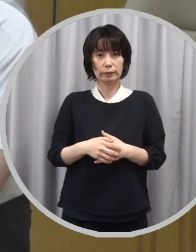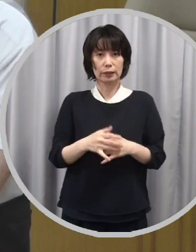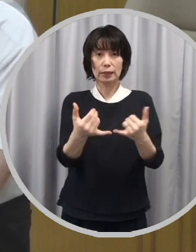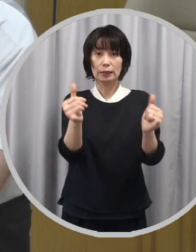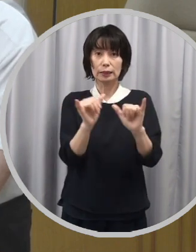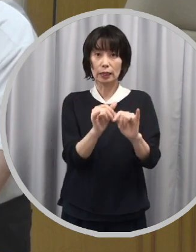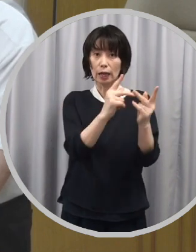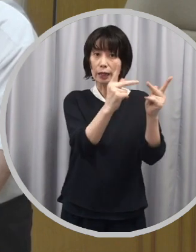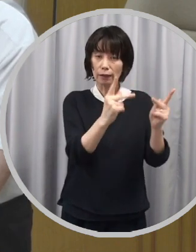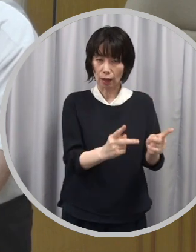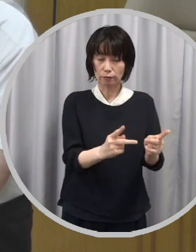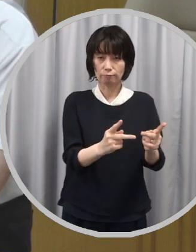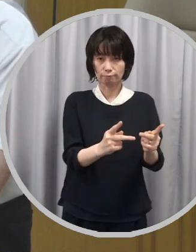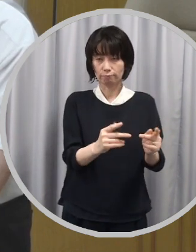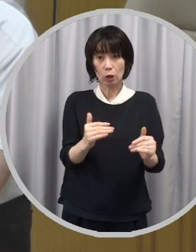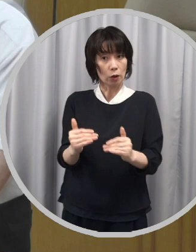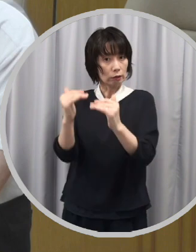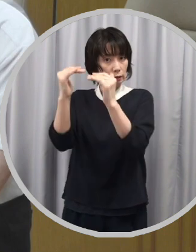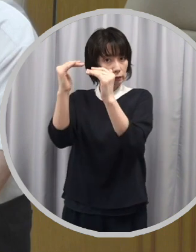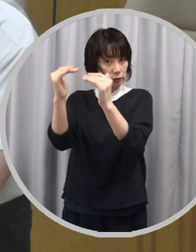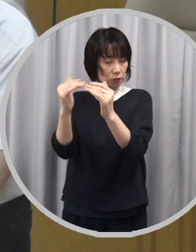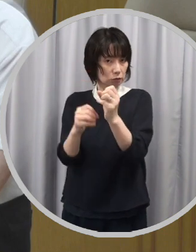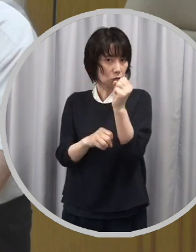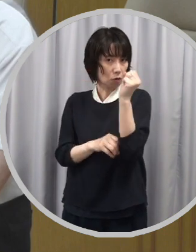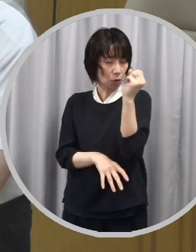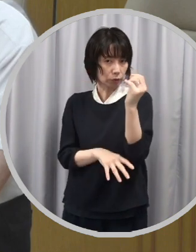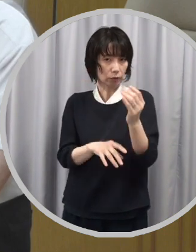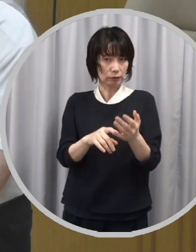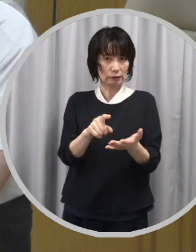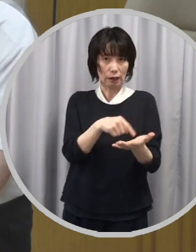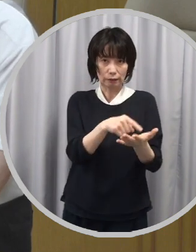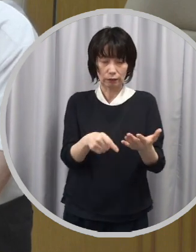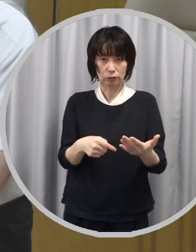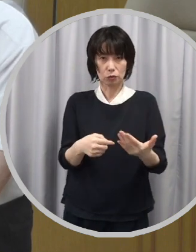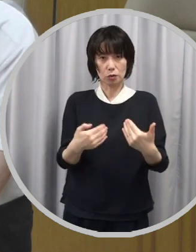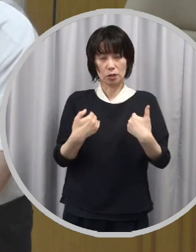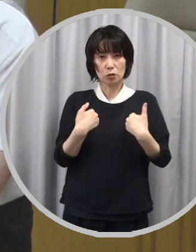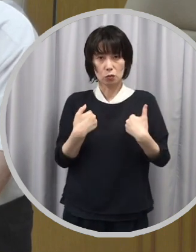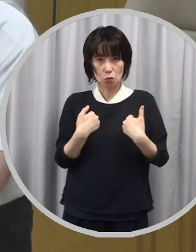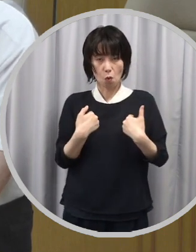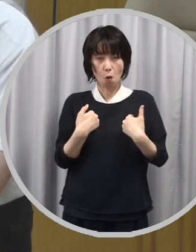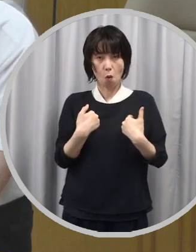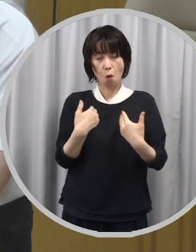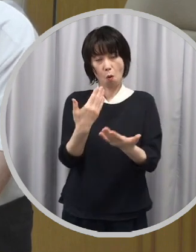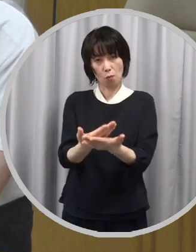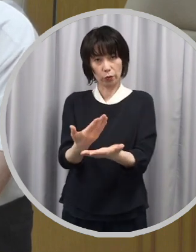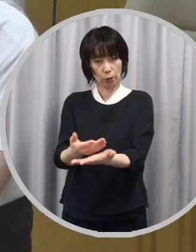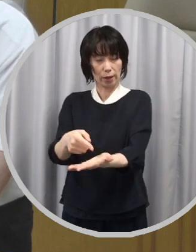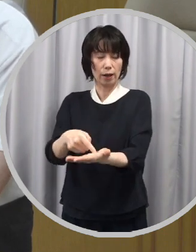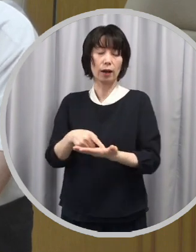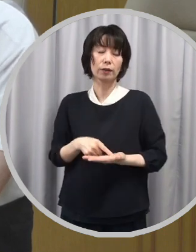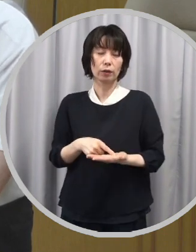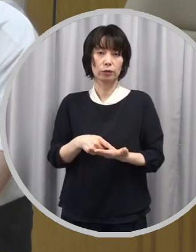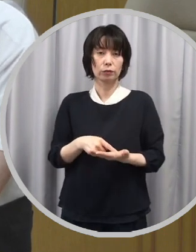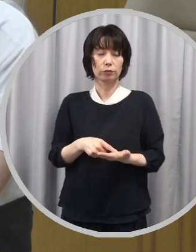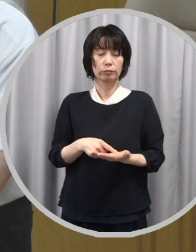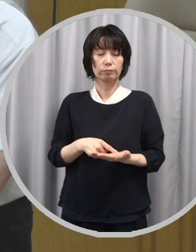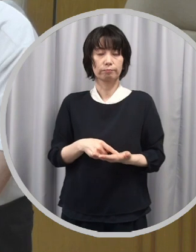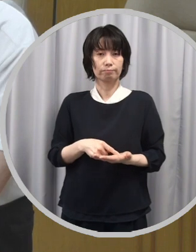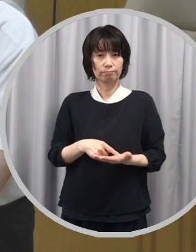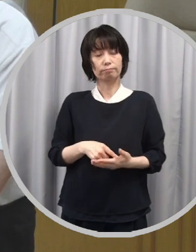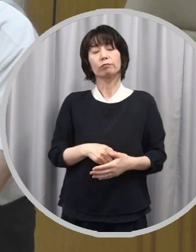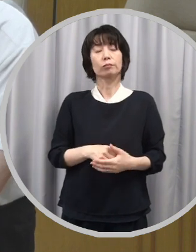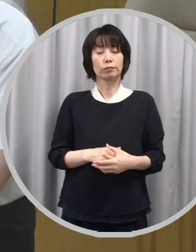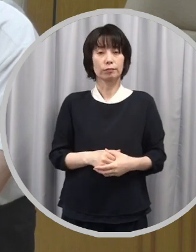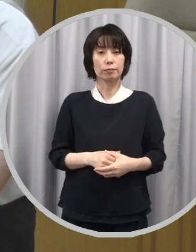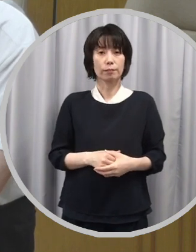課題を成長のエンジンにすることが今の行政が求められていることだとことでもあります